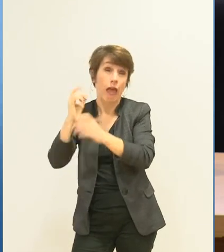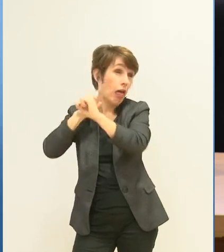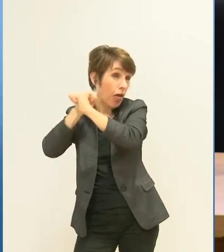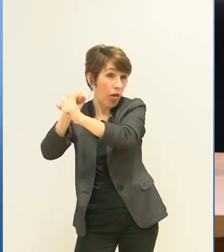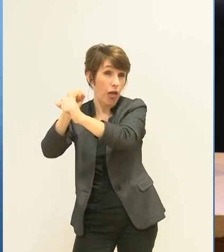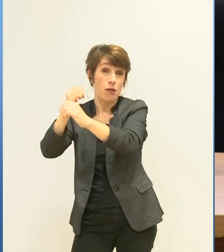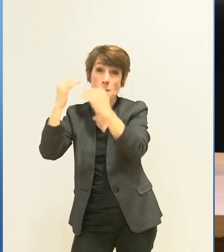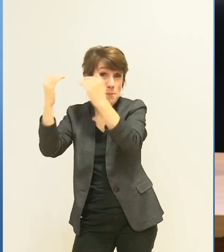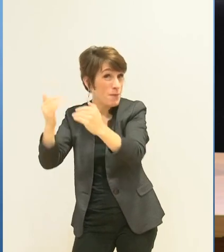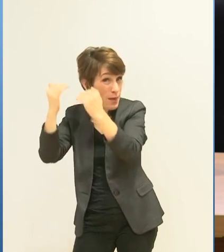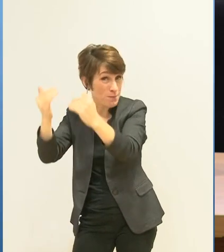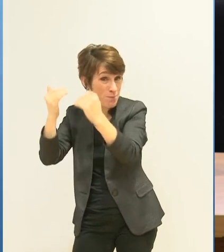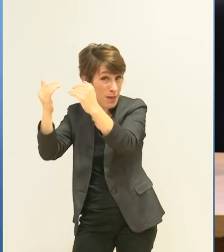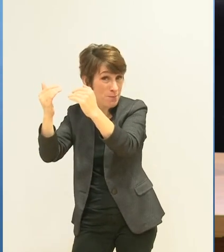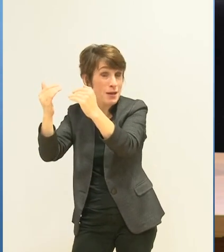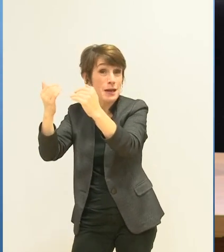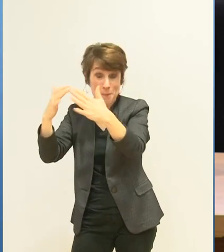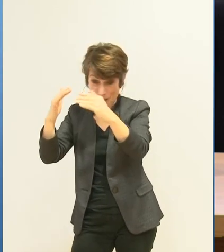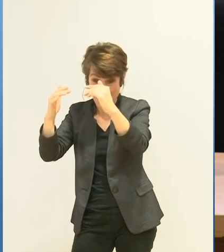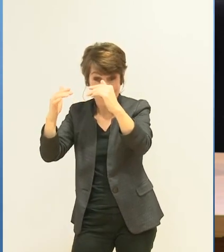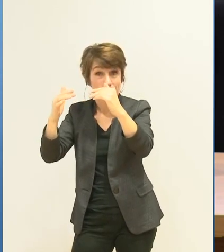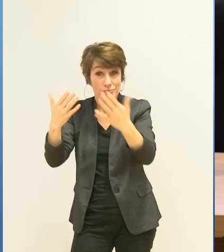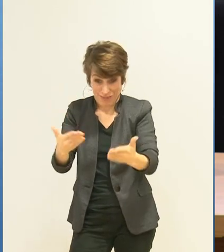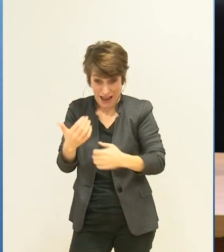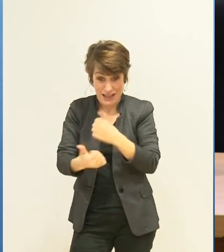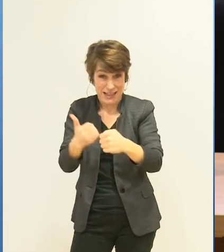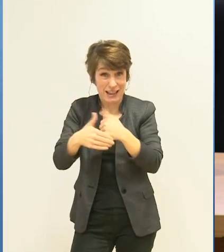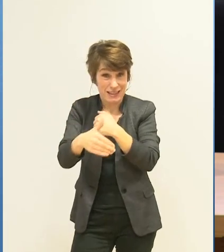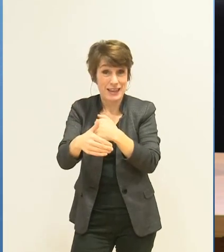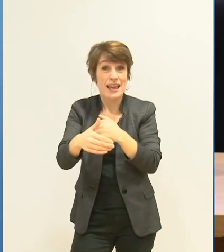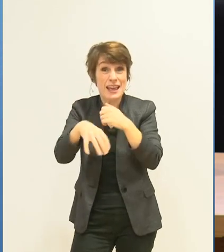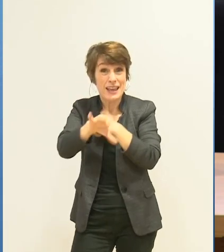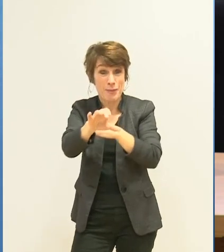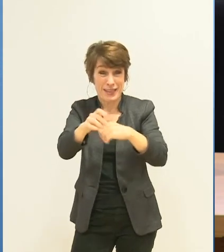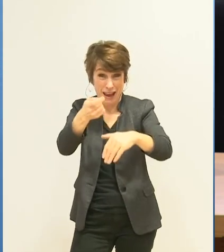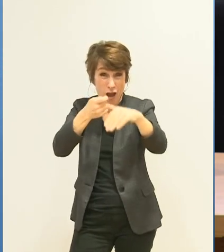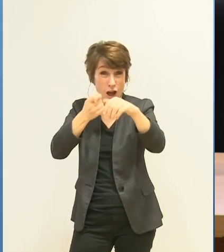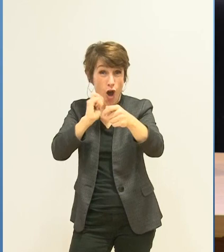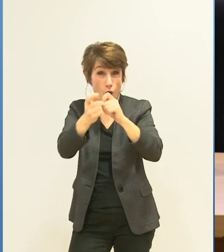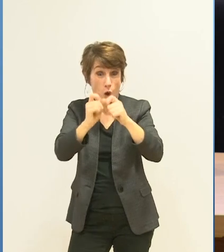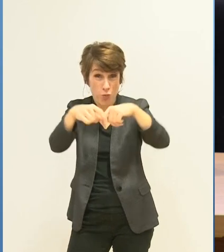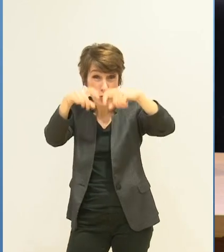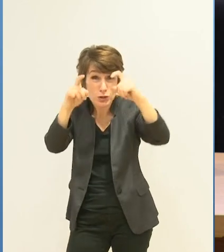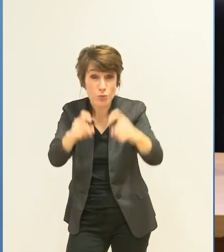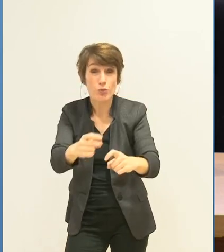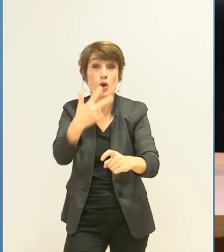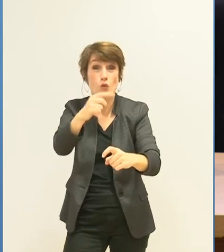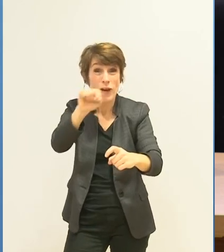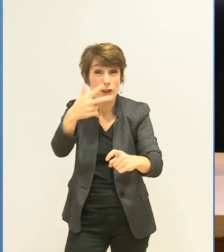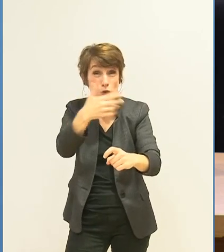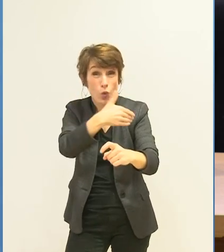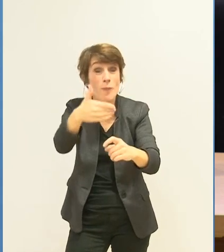équivalent la ville va rembourser 4 3 millions de capital -